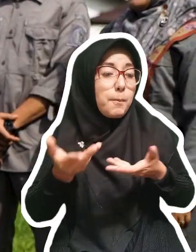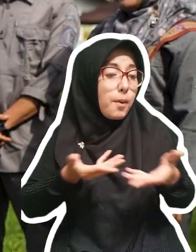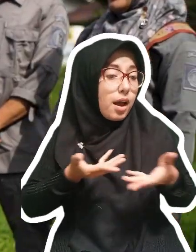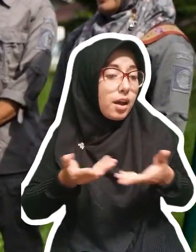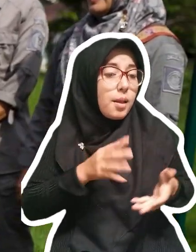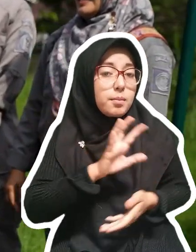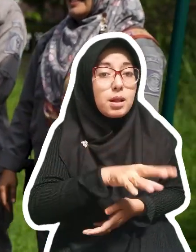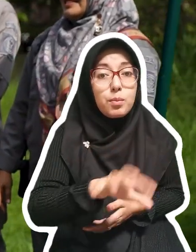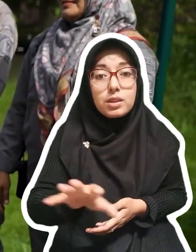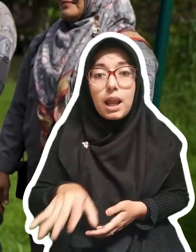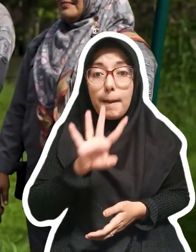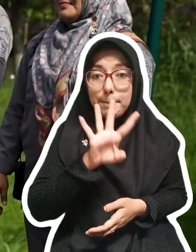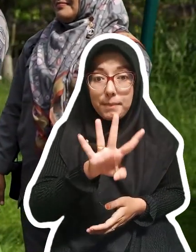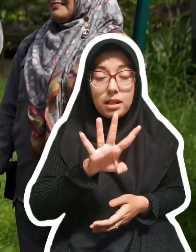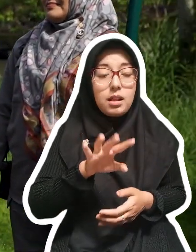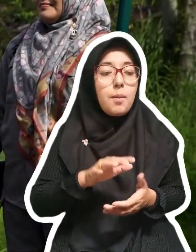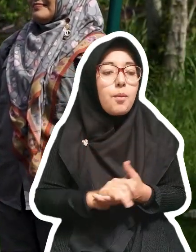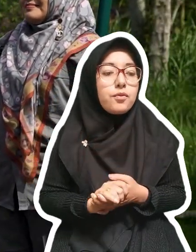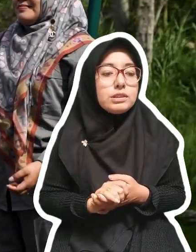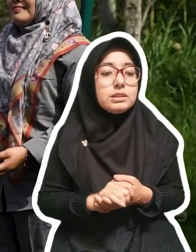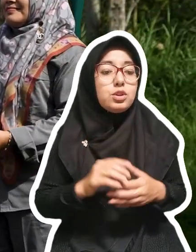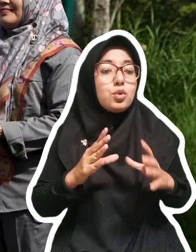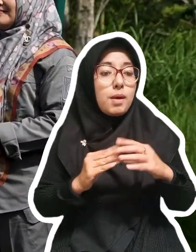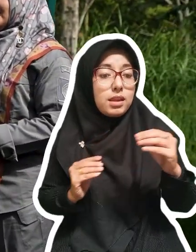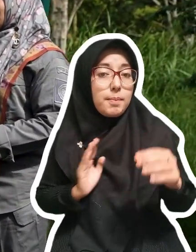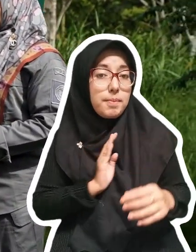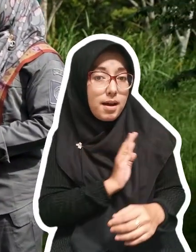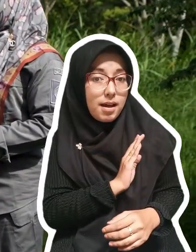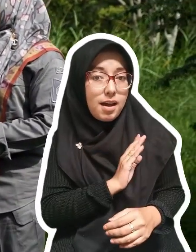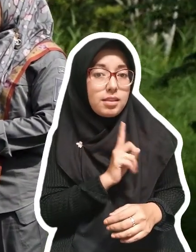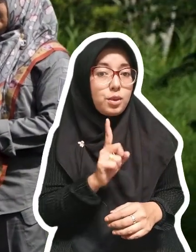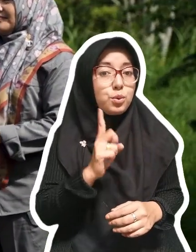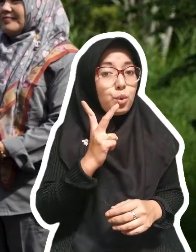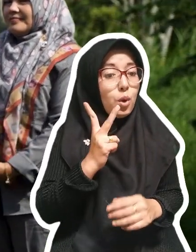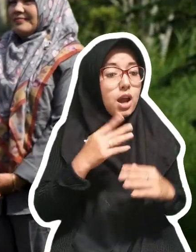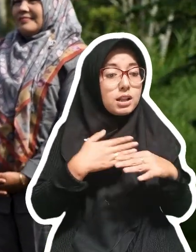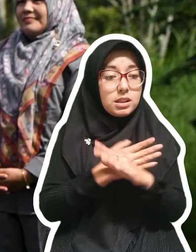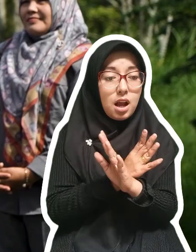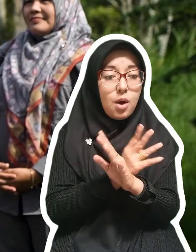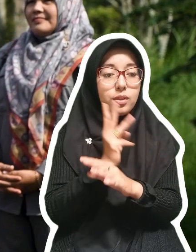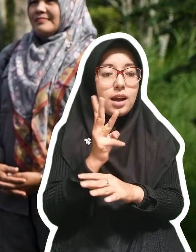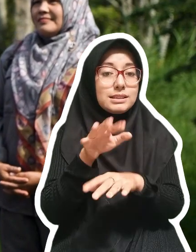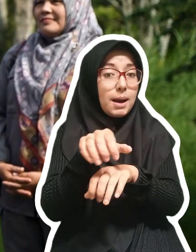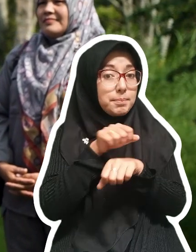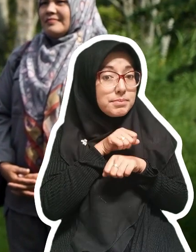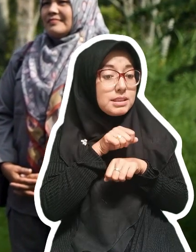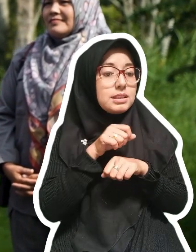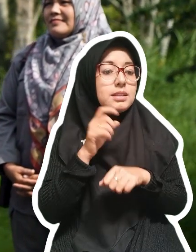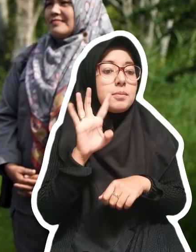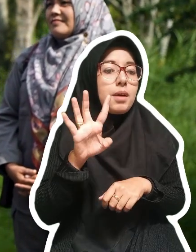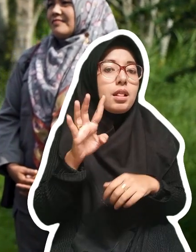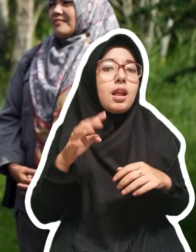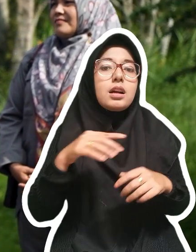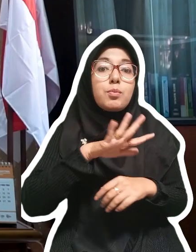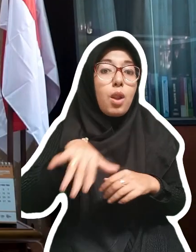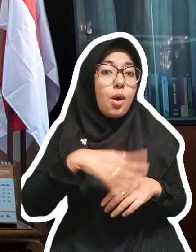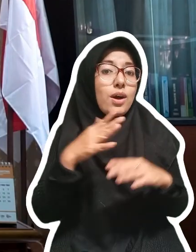pelayanan meliputi 4 provinsi, yaitu Sumatera Barat, Riau, Jambi, dan Kepulauan